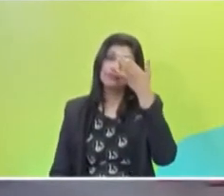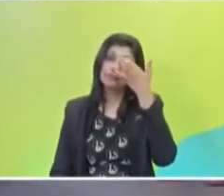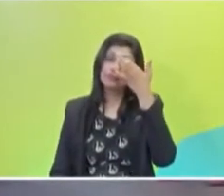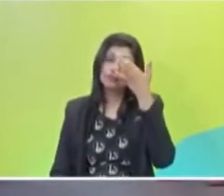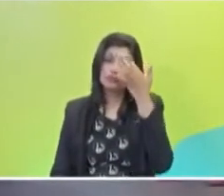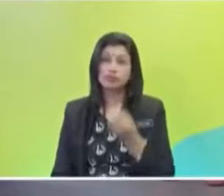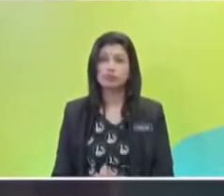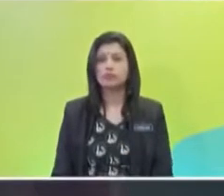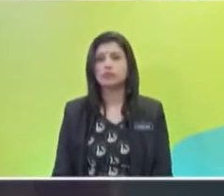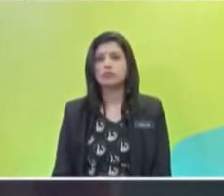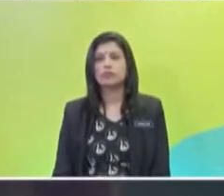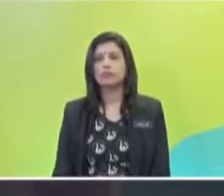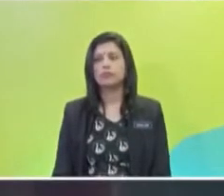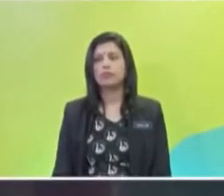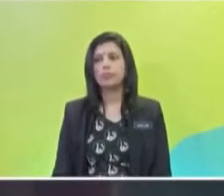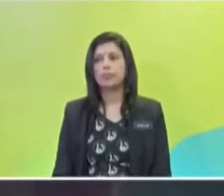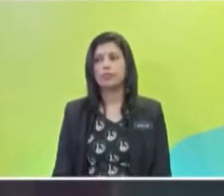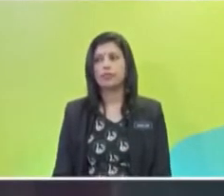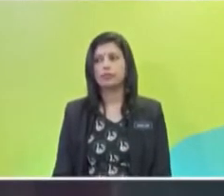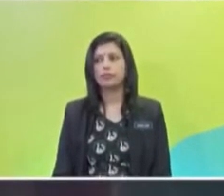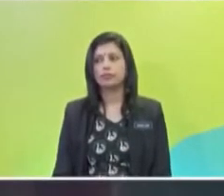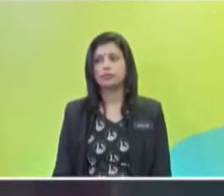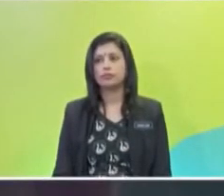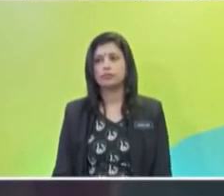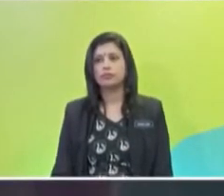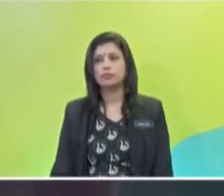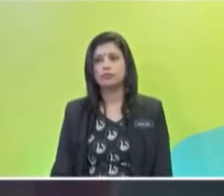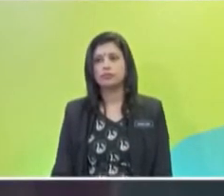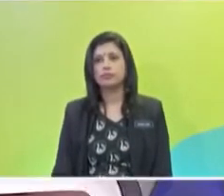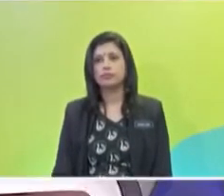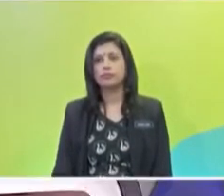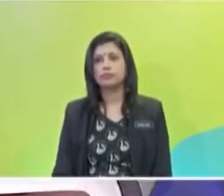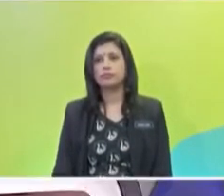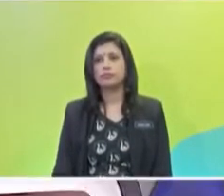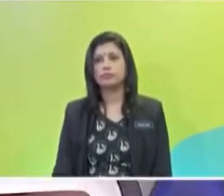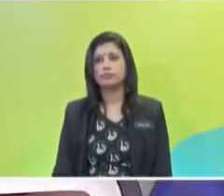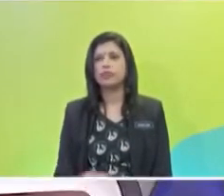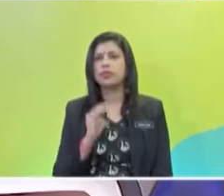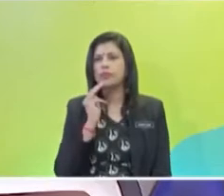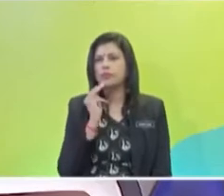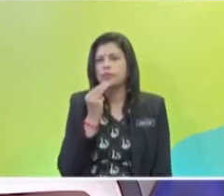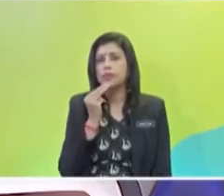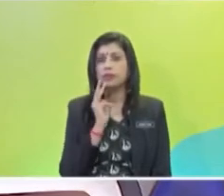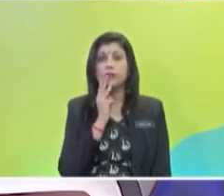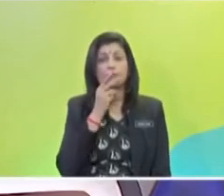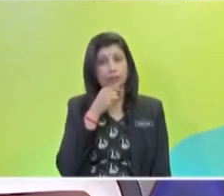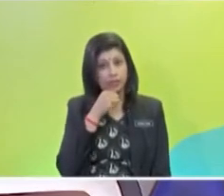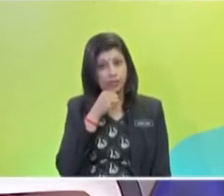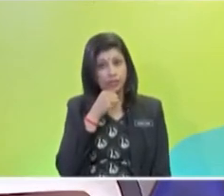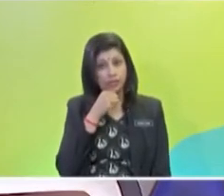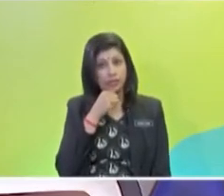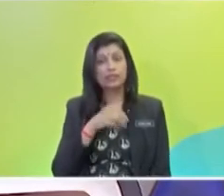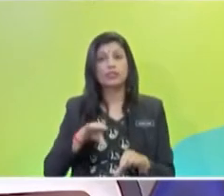Okey, ada macam-macam jenis. Makanan ni ada macam-macam jenis. Rasanya masam dan juga manis. Ya. Yeah. Okey, diperbuat